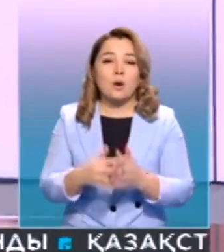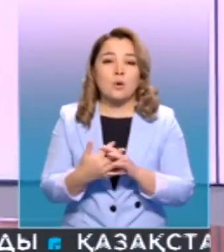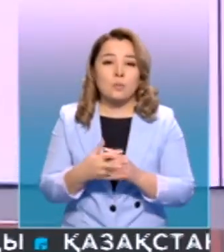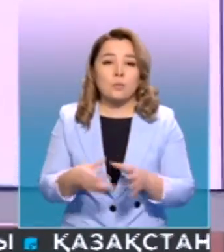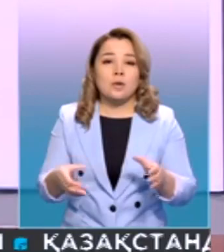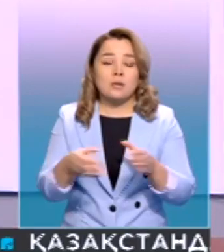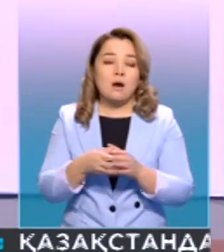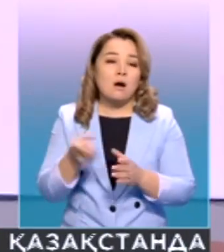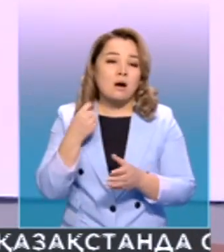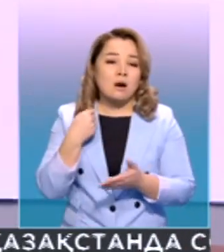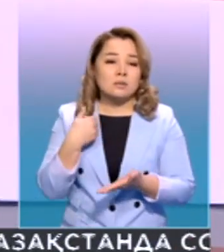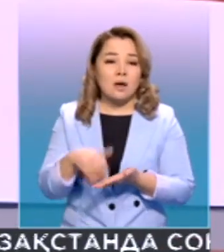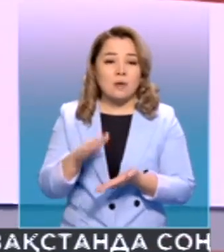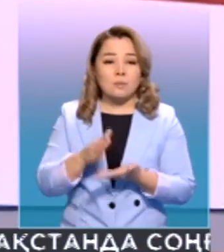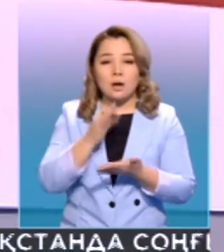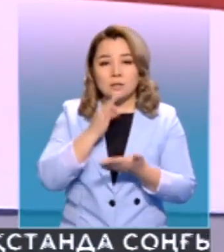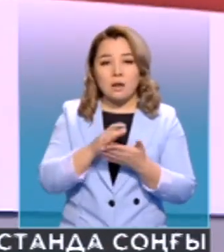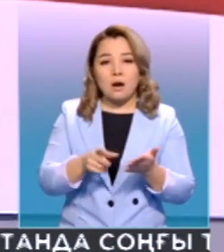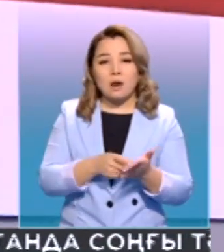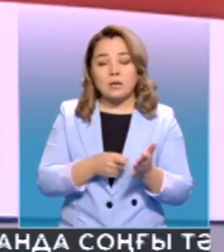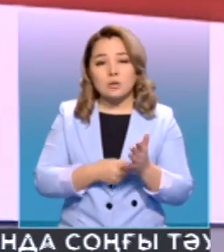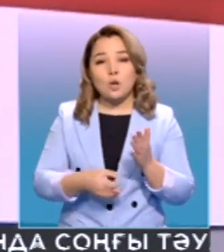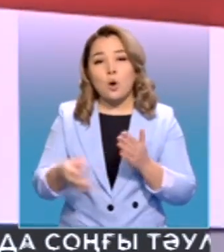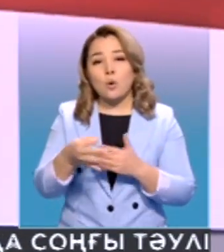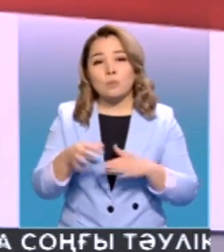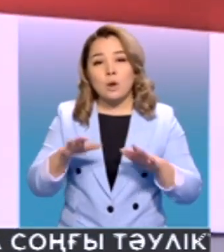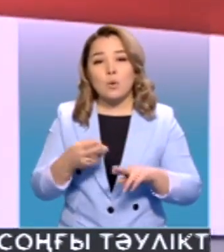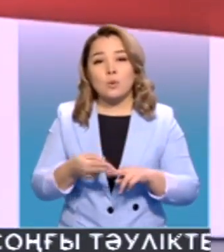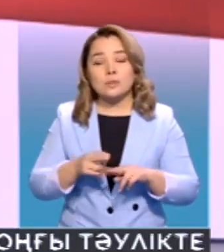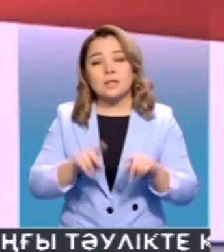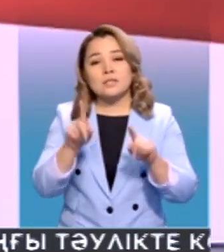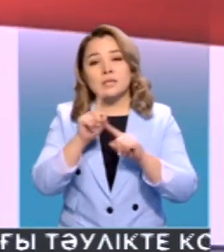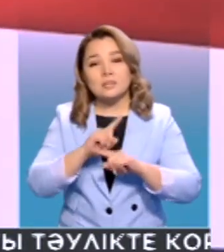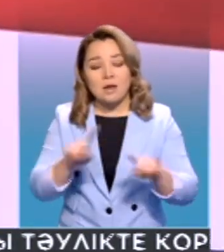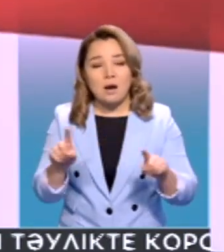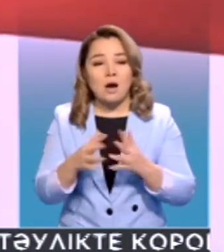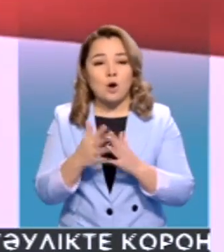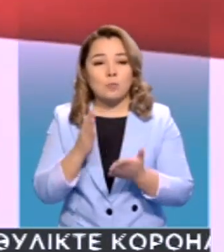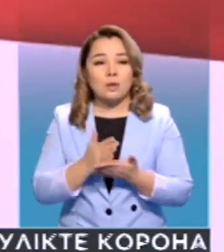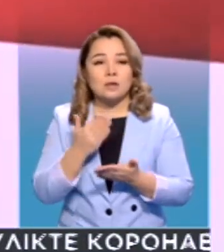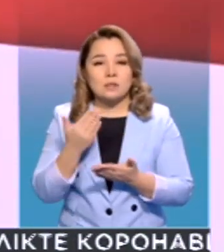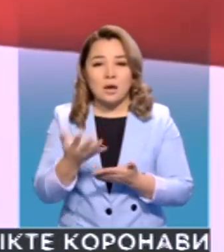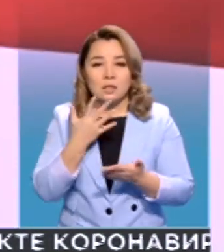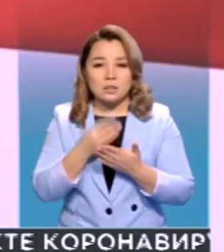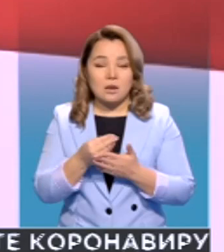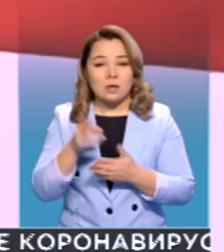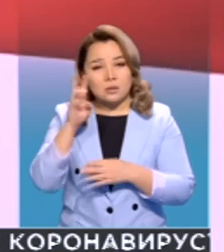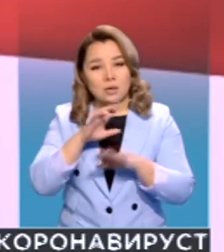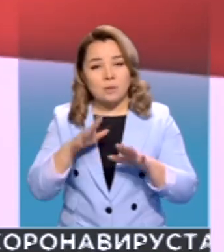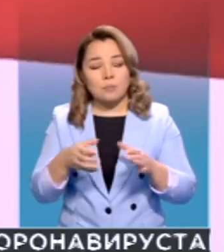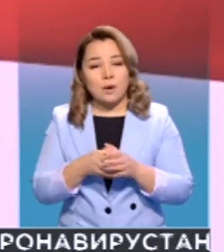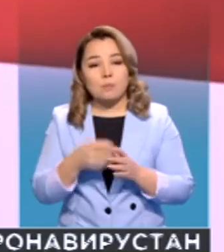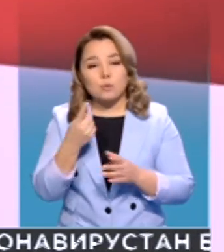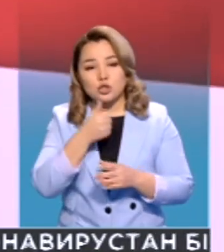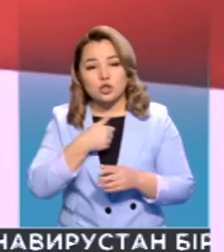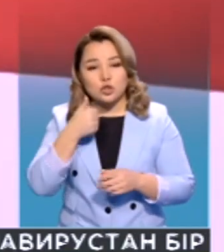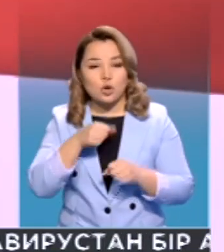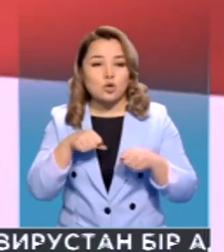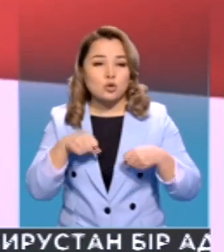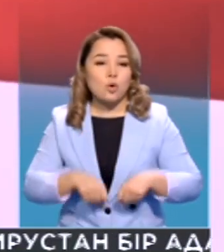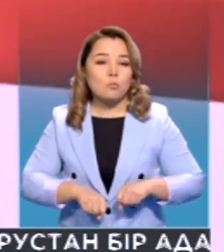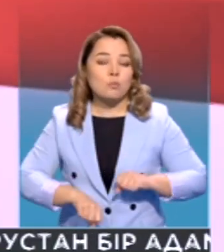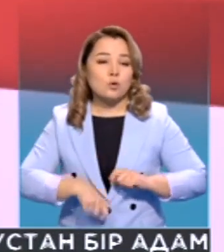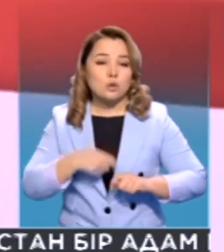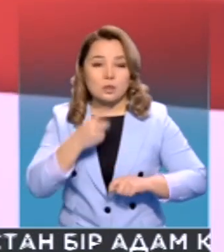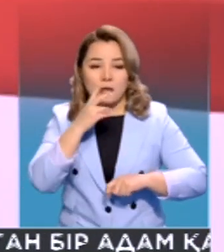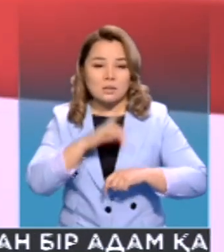Ауыл болып арақ шараптан бас тартты. Қарағанды облысында осындай ерекше ауыл бар, ауыл бар. Елді мекенде бір жыл бойы құқық бұзушылық